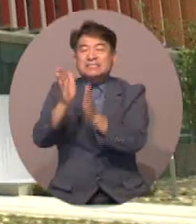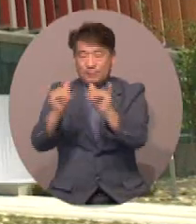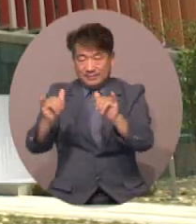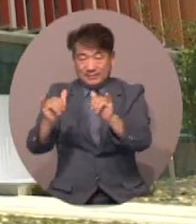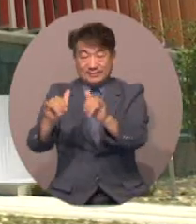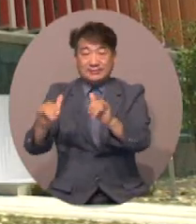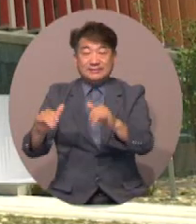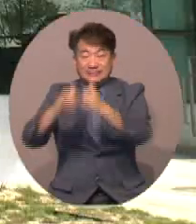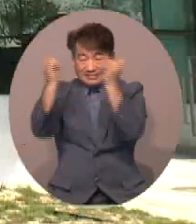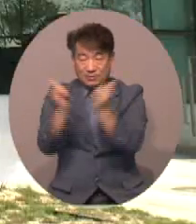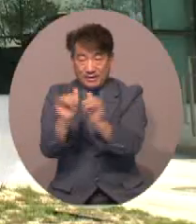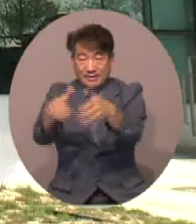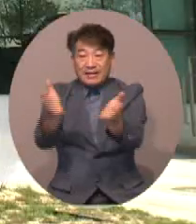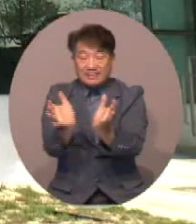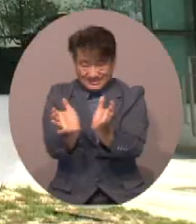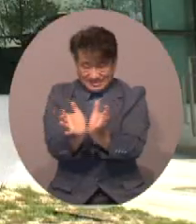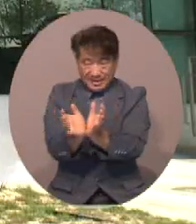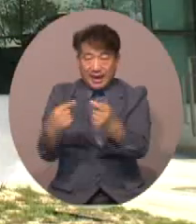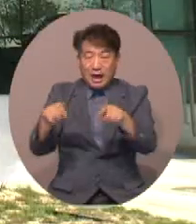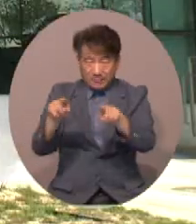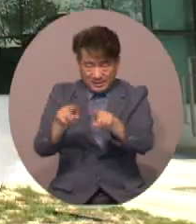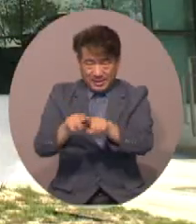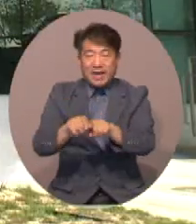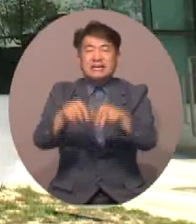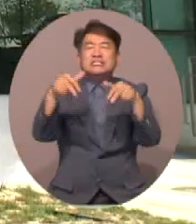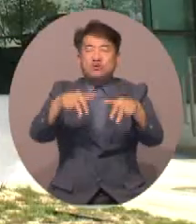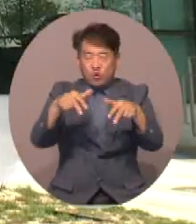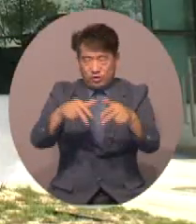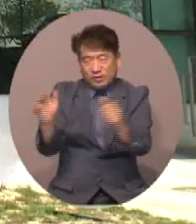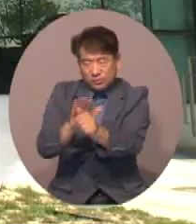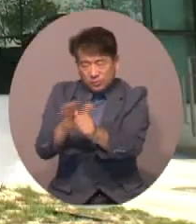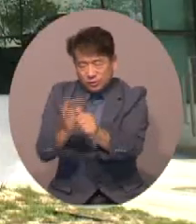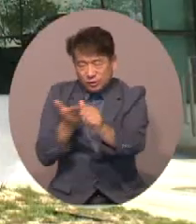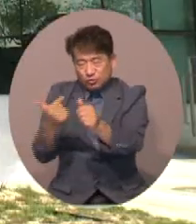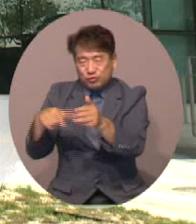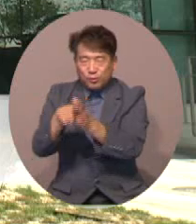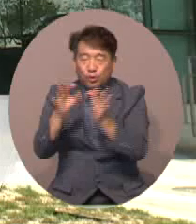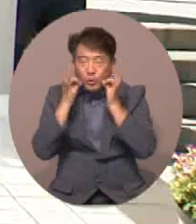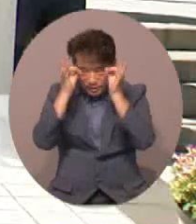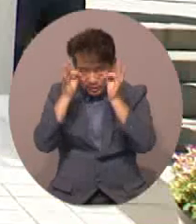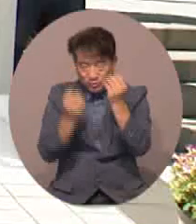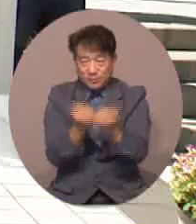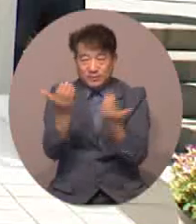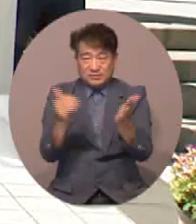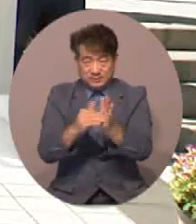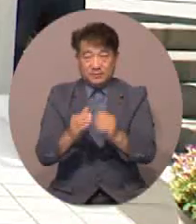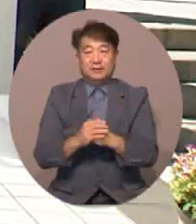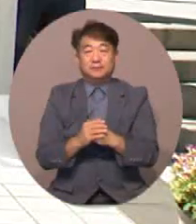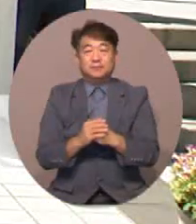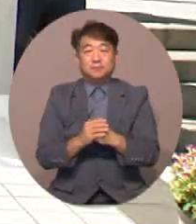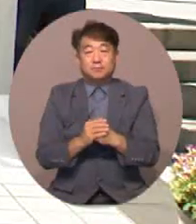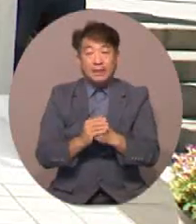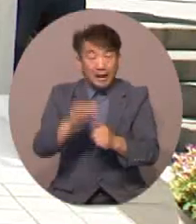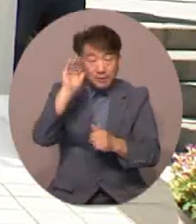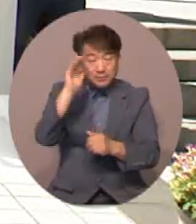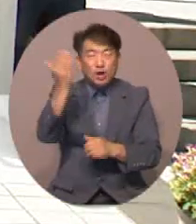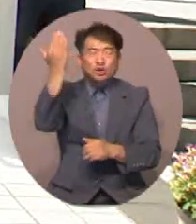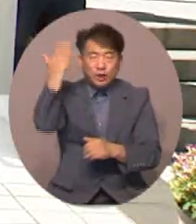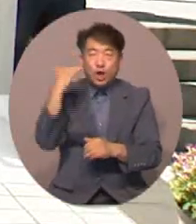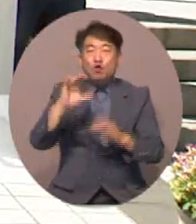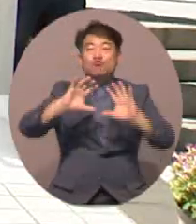발족해 직원들의 처우 개선 등 병원 정상화에 나서겠다고 밝혔습니다 보건 의료 노조는 앞서